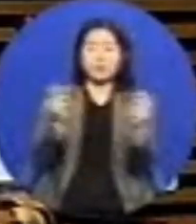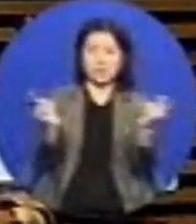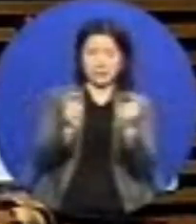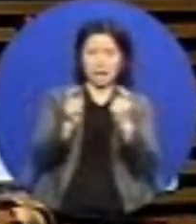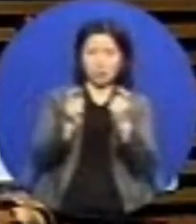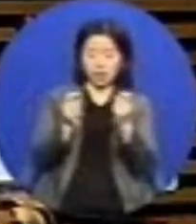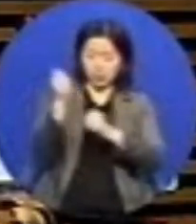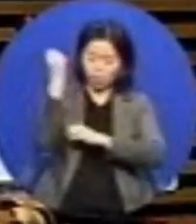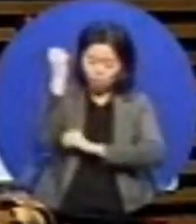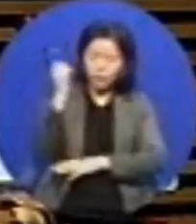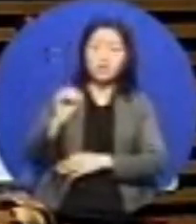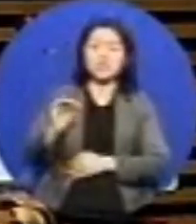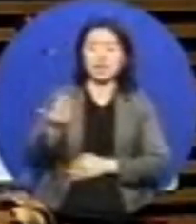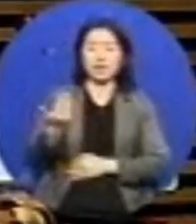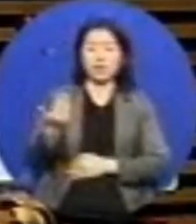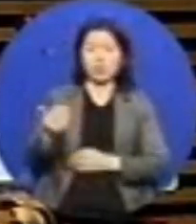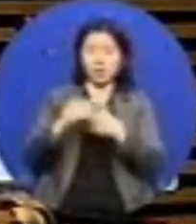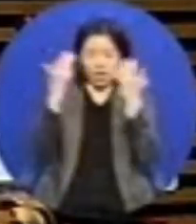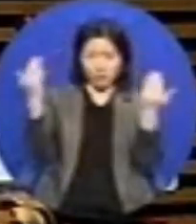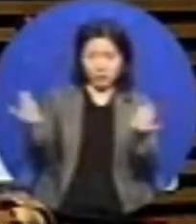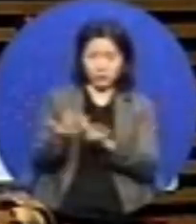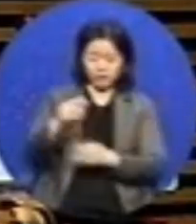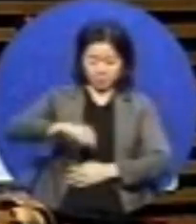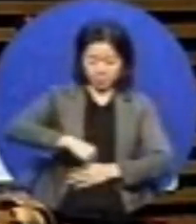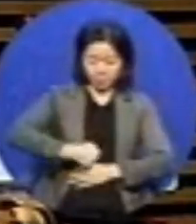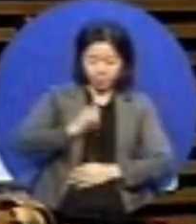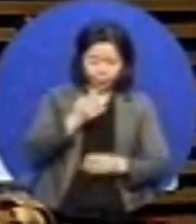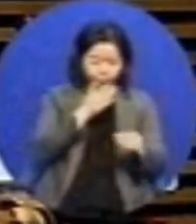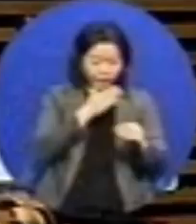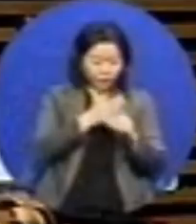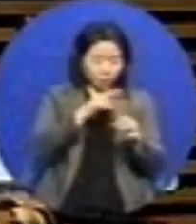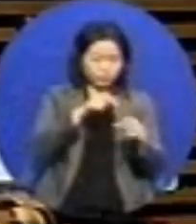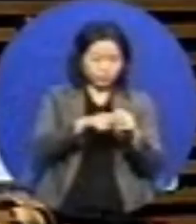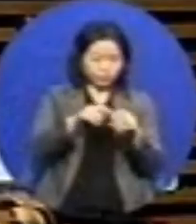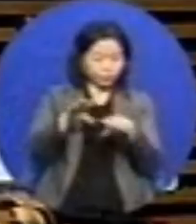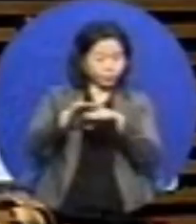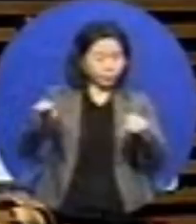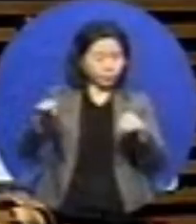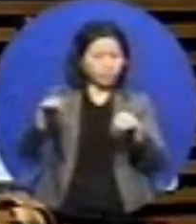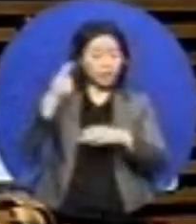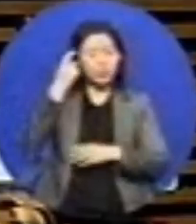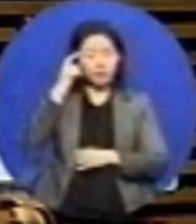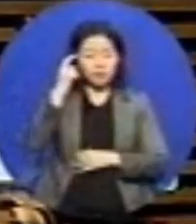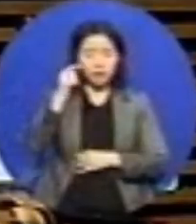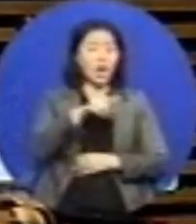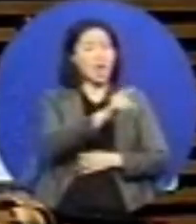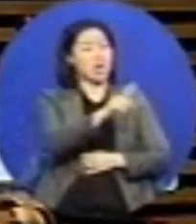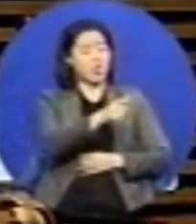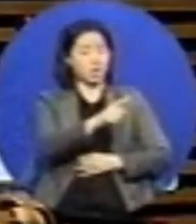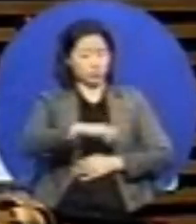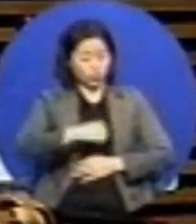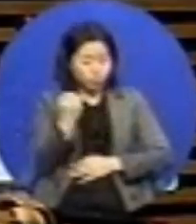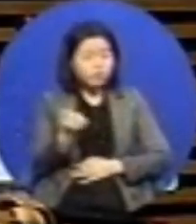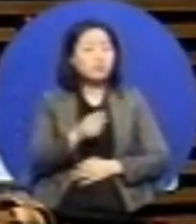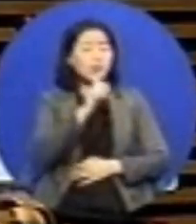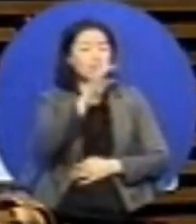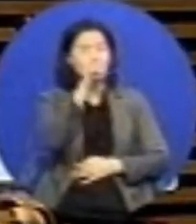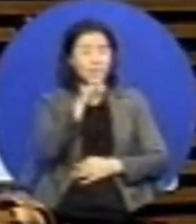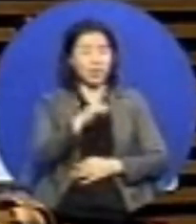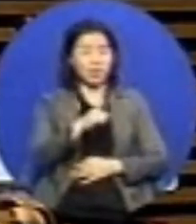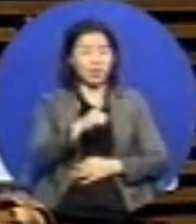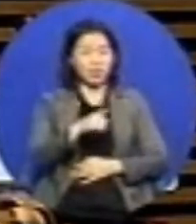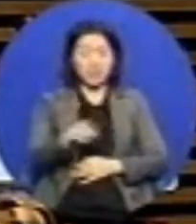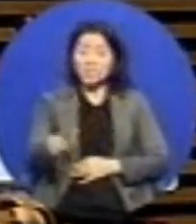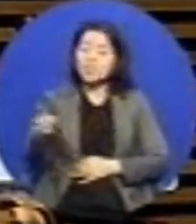됩니까 다 자기 중심으로 만해서 가니까 당신 순종하라 그랬잖아 아니